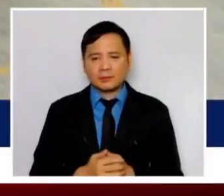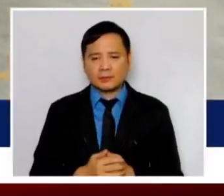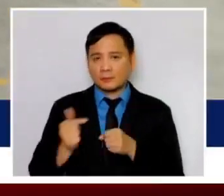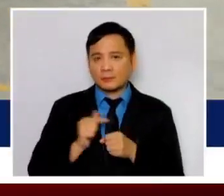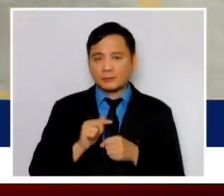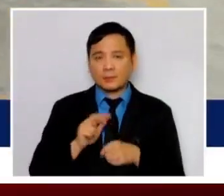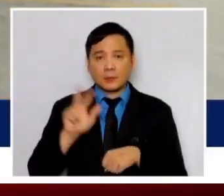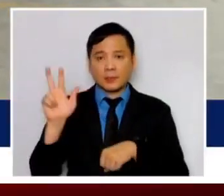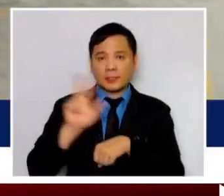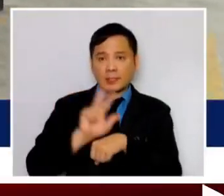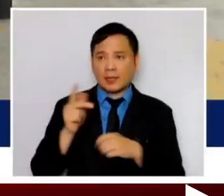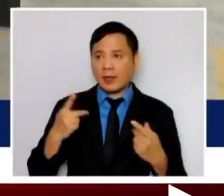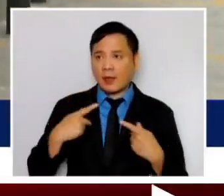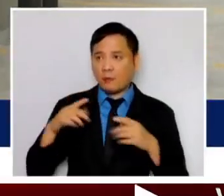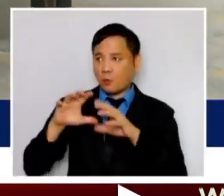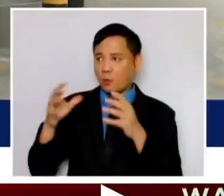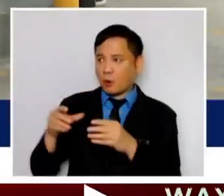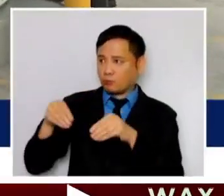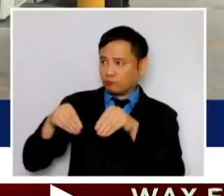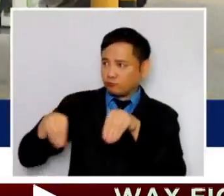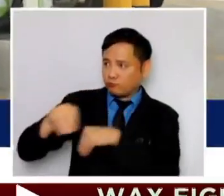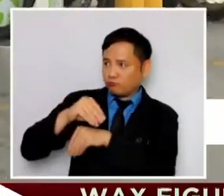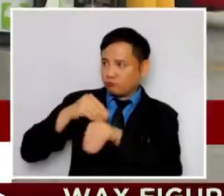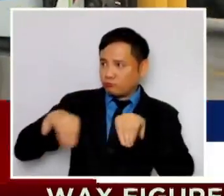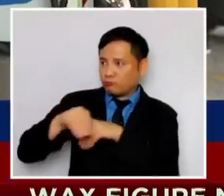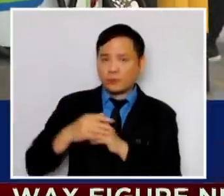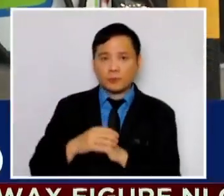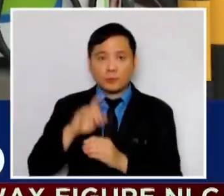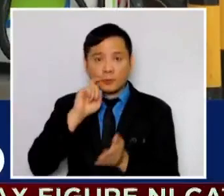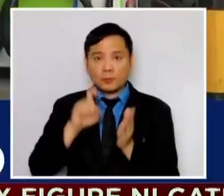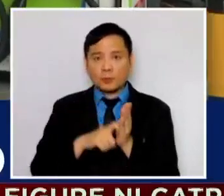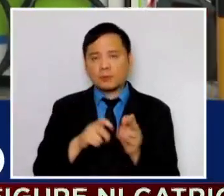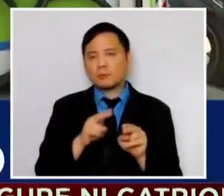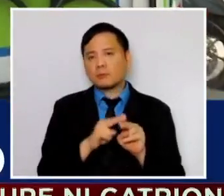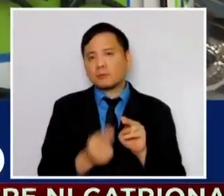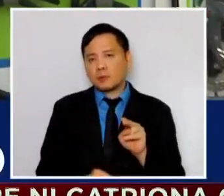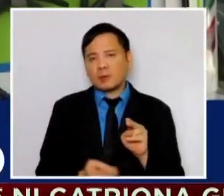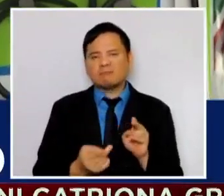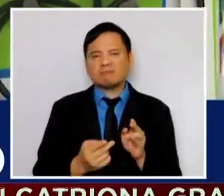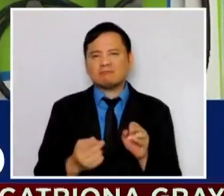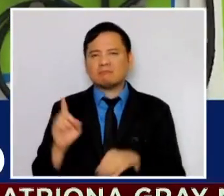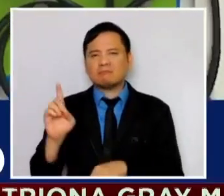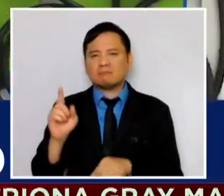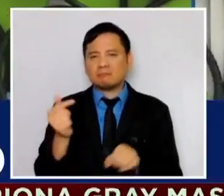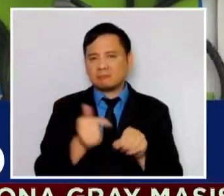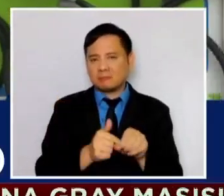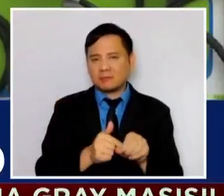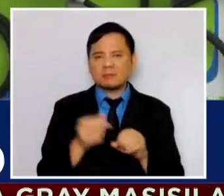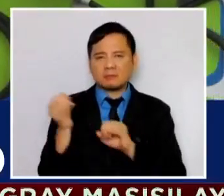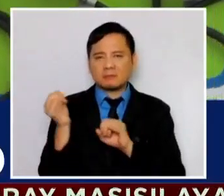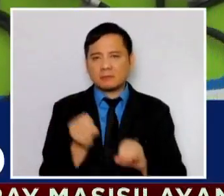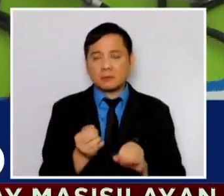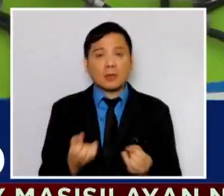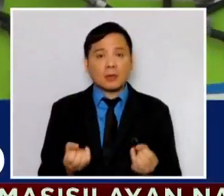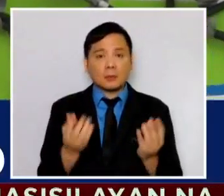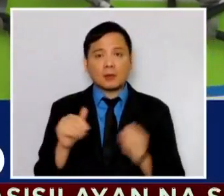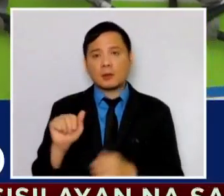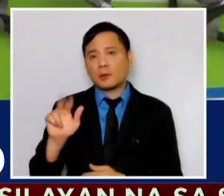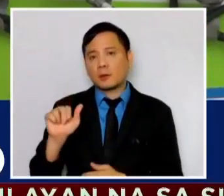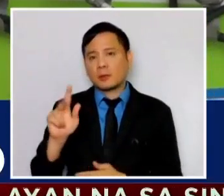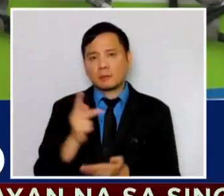training, na-sustain o nanatili ang bagsak presyo sa imported na diesel sa halos 13 pesos kada